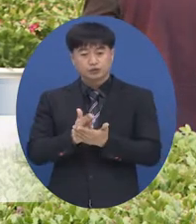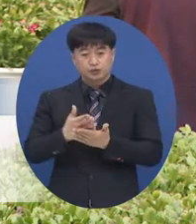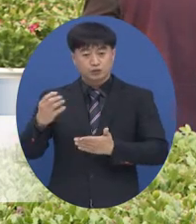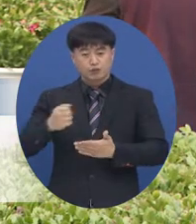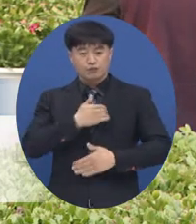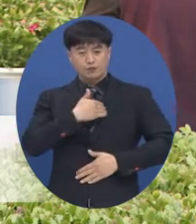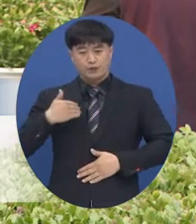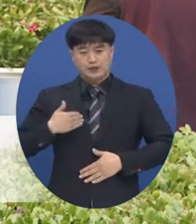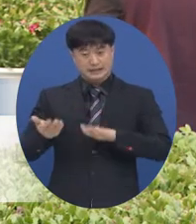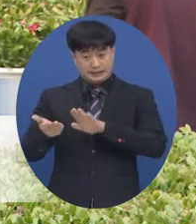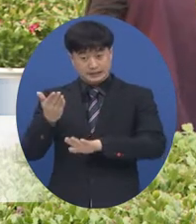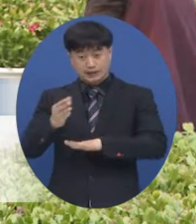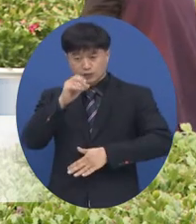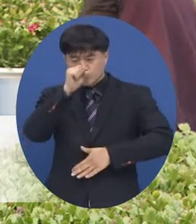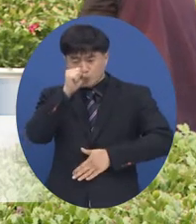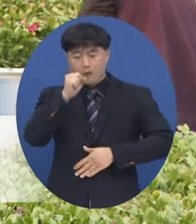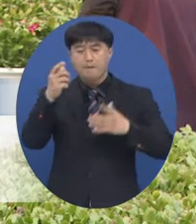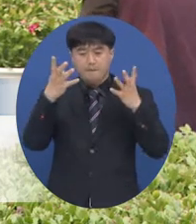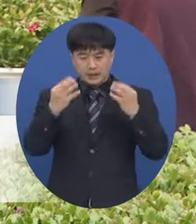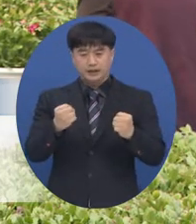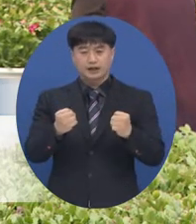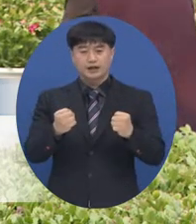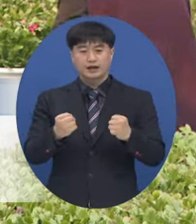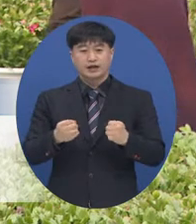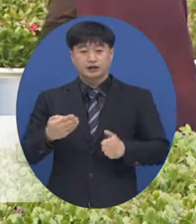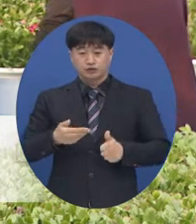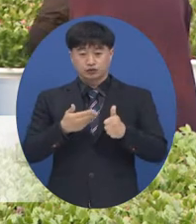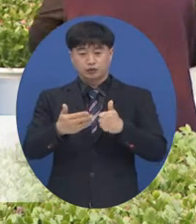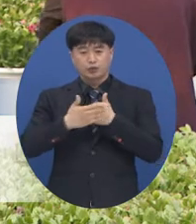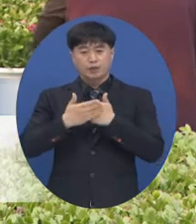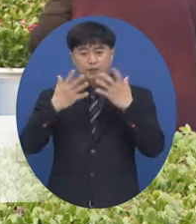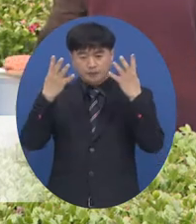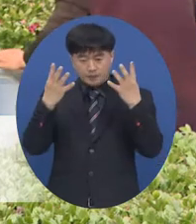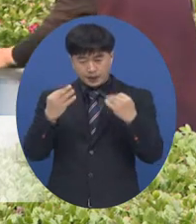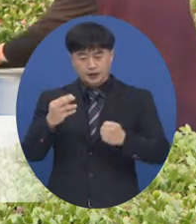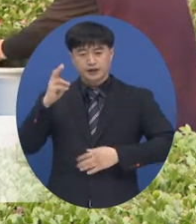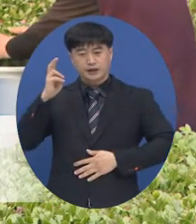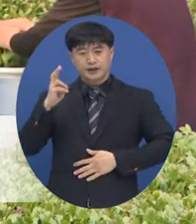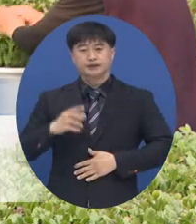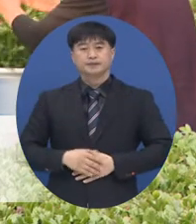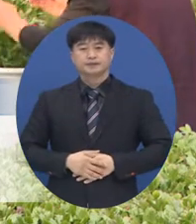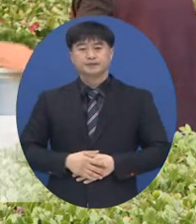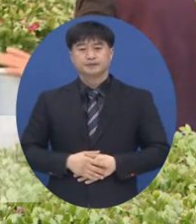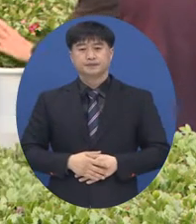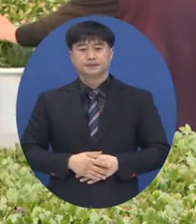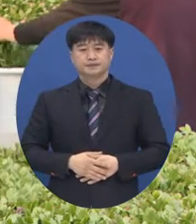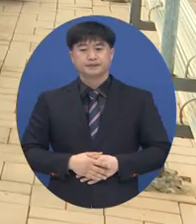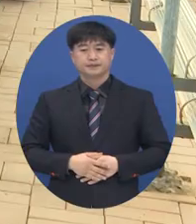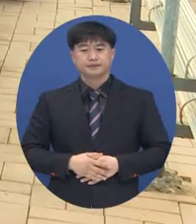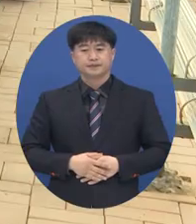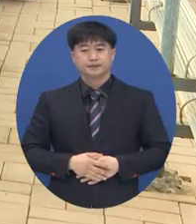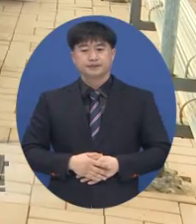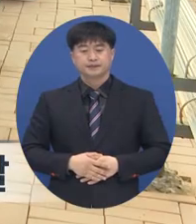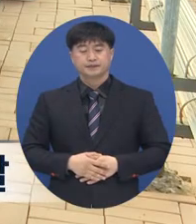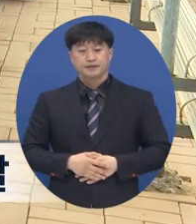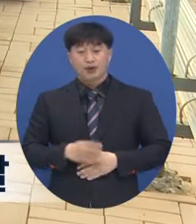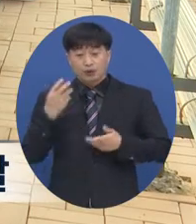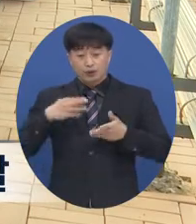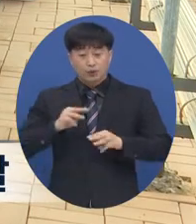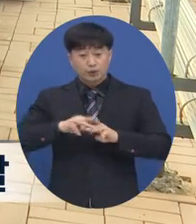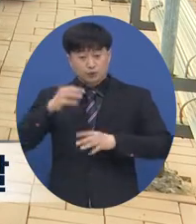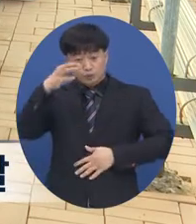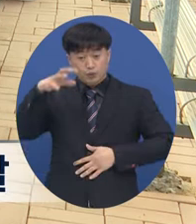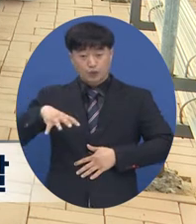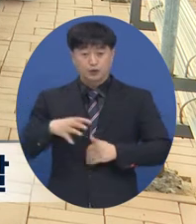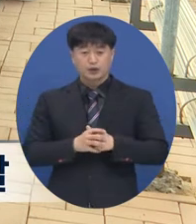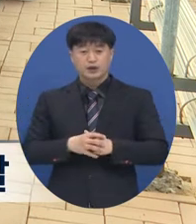충분히 그 이상으로 장점들이 많으니까 예 재배하는 데 도움을 아니 될 것 같습니다 경우도 너 키스